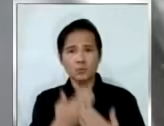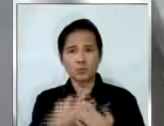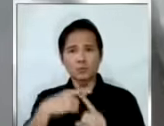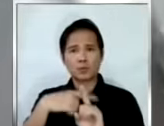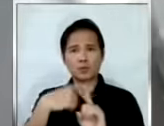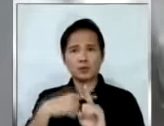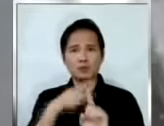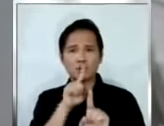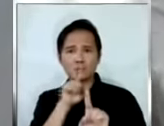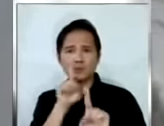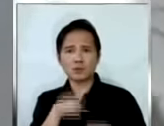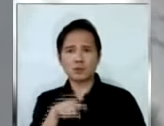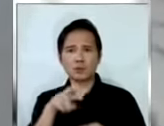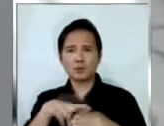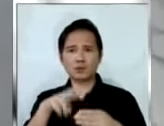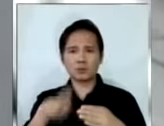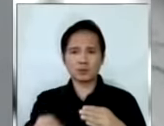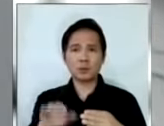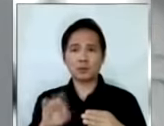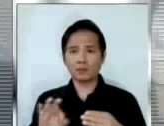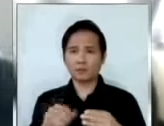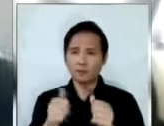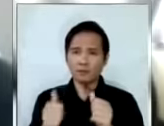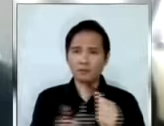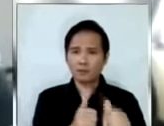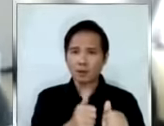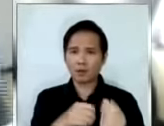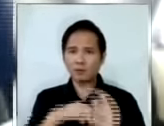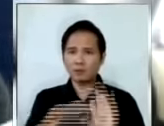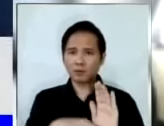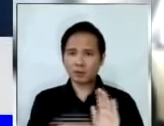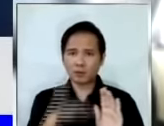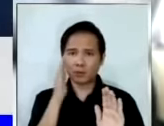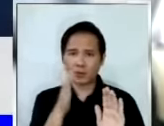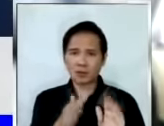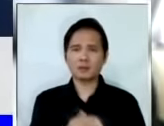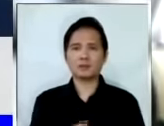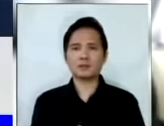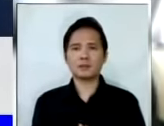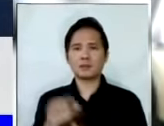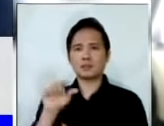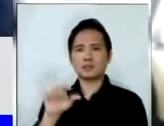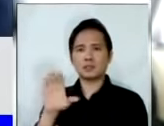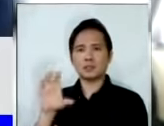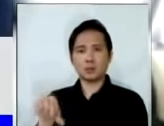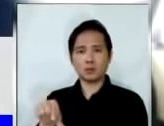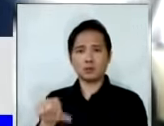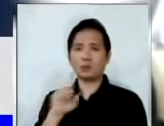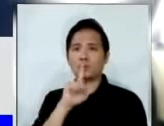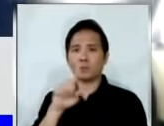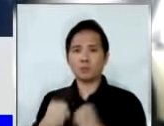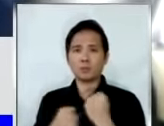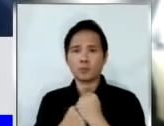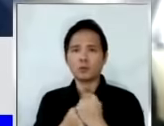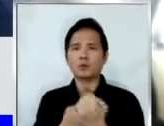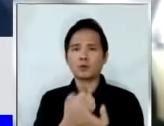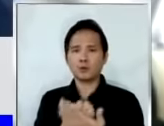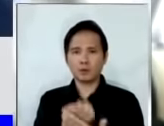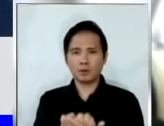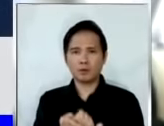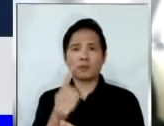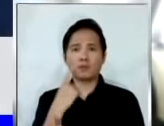ang mahigpit na pagpapatupad sa mga safety measure. GCQ is really for the economy, for people to get to work and for transportation to be there for people to get